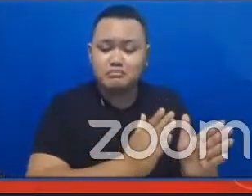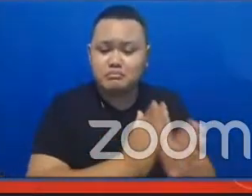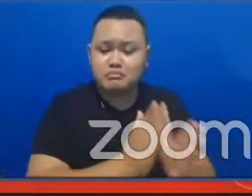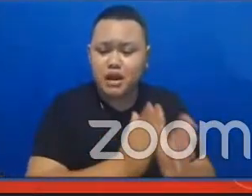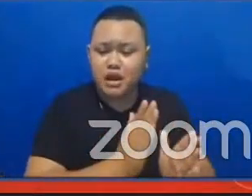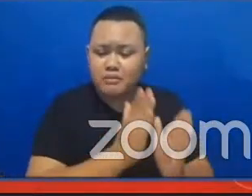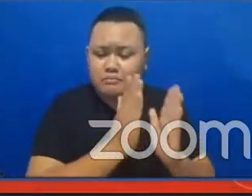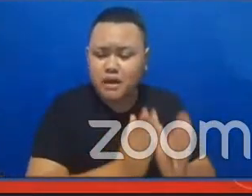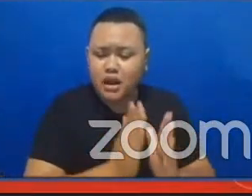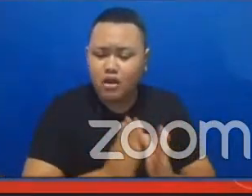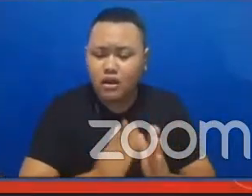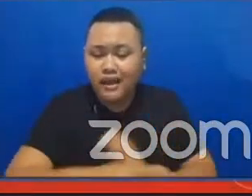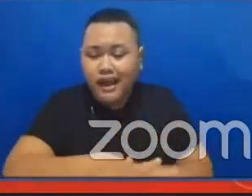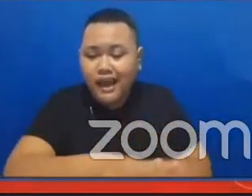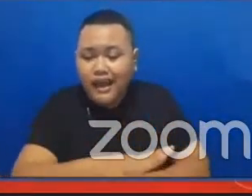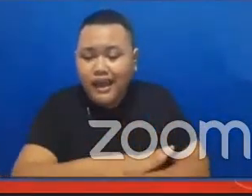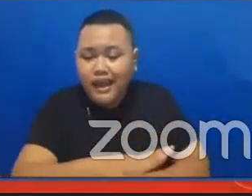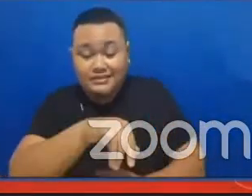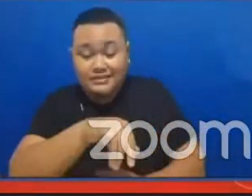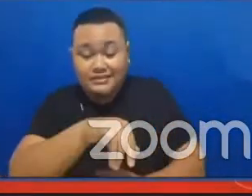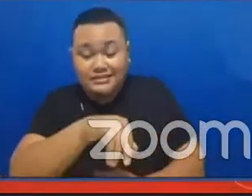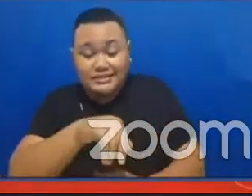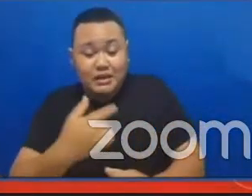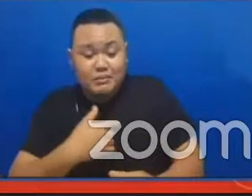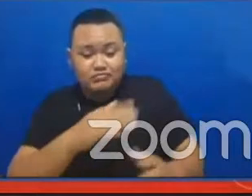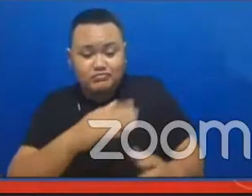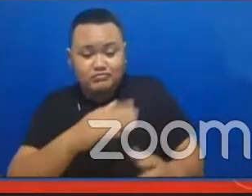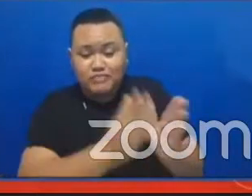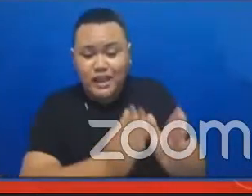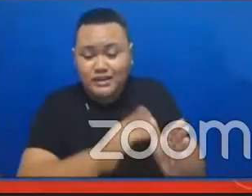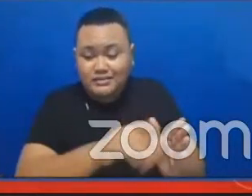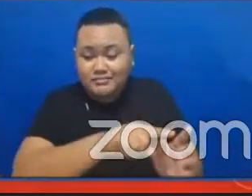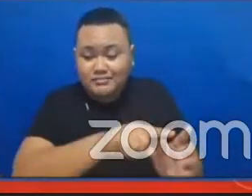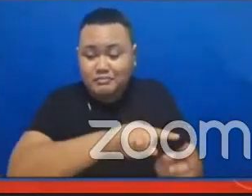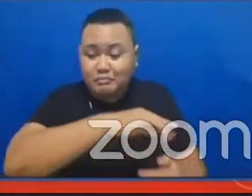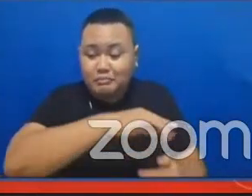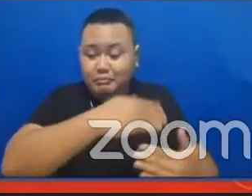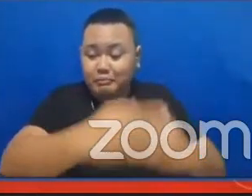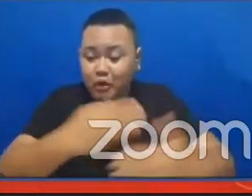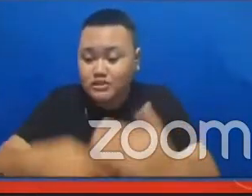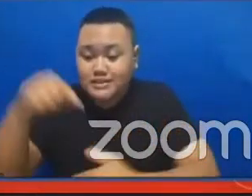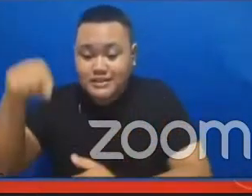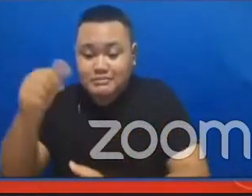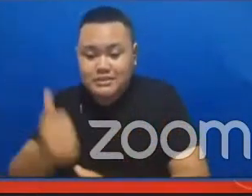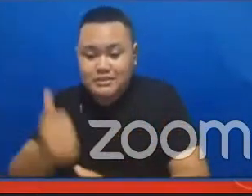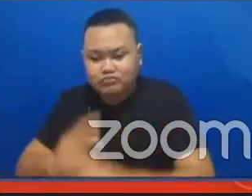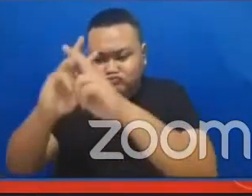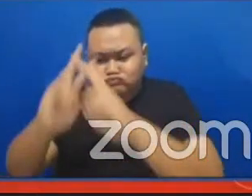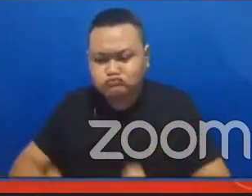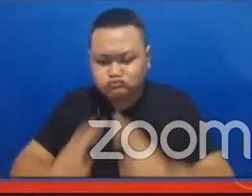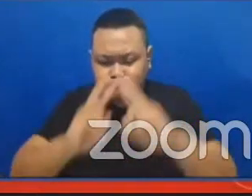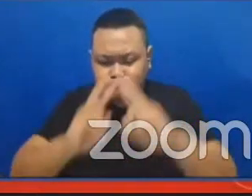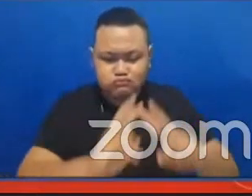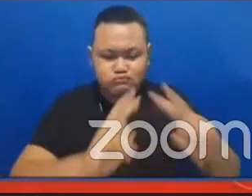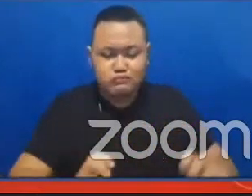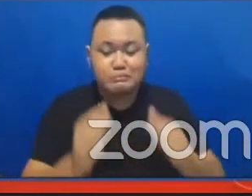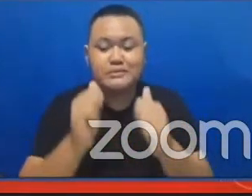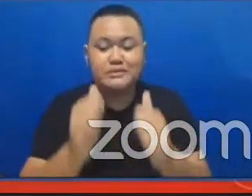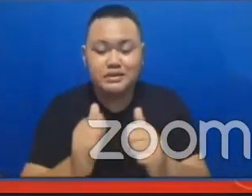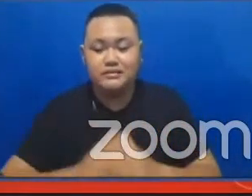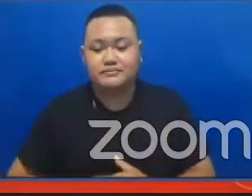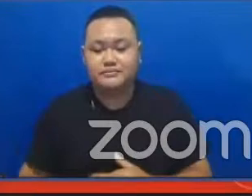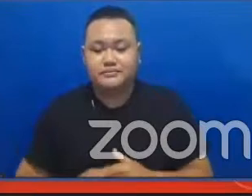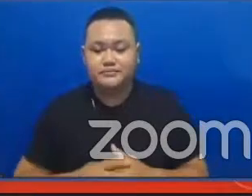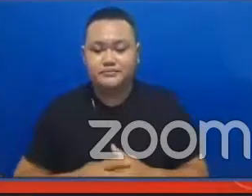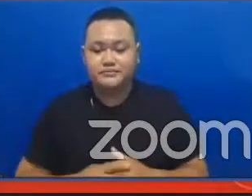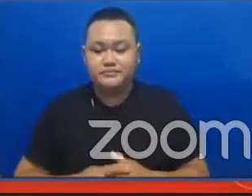ditemukenali, bisa dipahami, bisa diidentifikasi daripada larutan penghantar